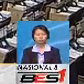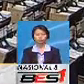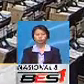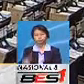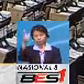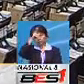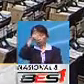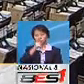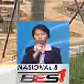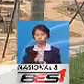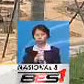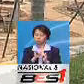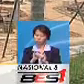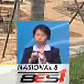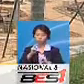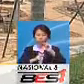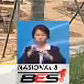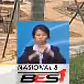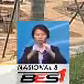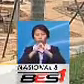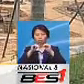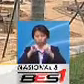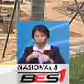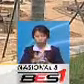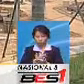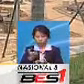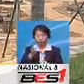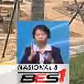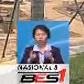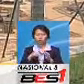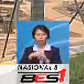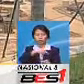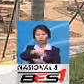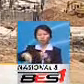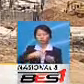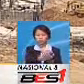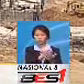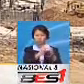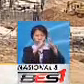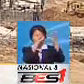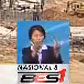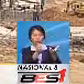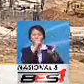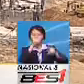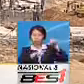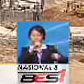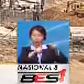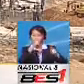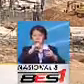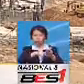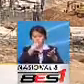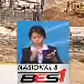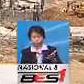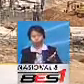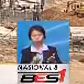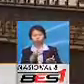kan rumah mampu milik meskipun dalam situasi ekonomi global yang tidak menentu ekoran kejatuhan